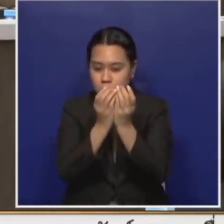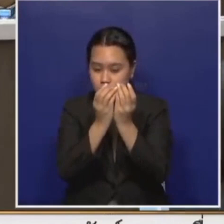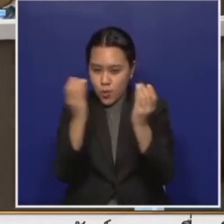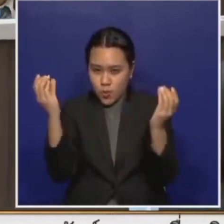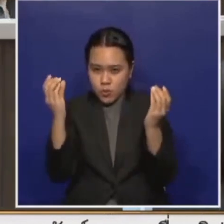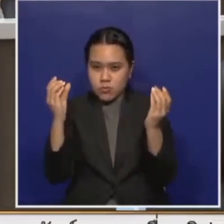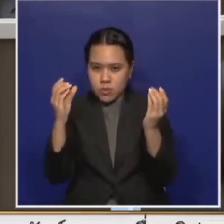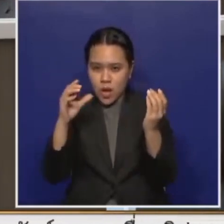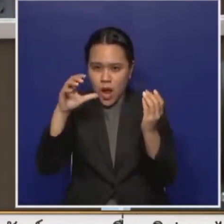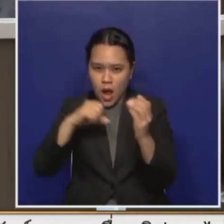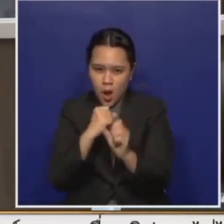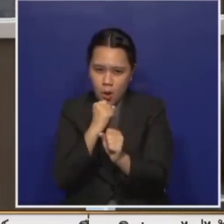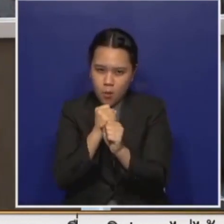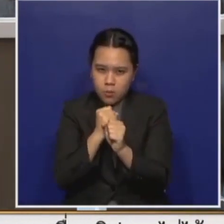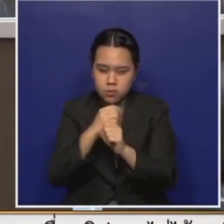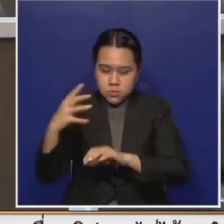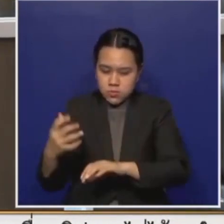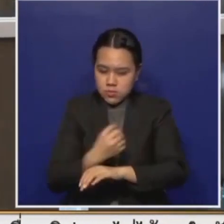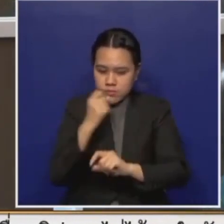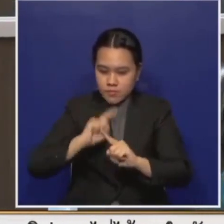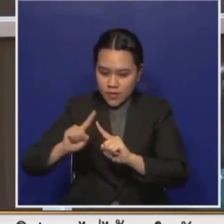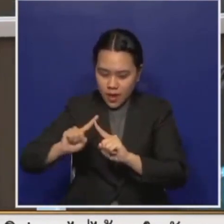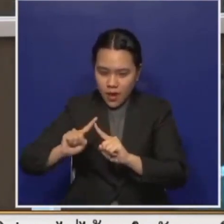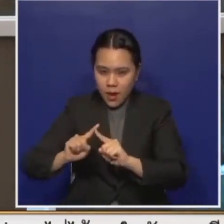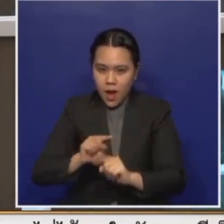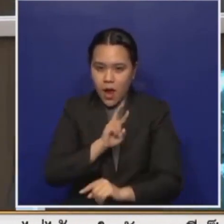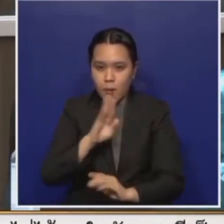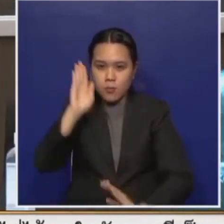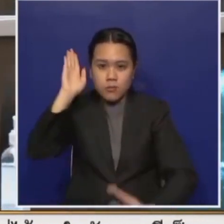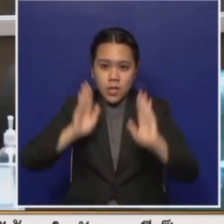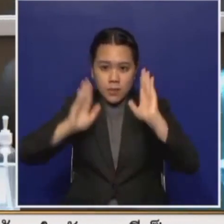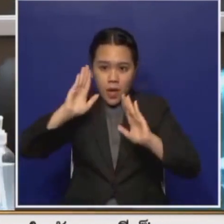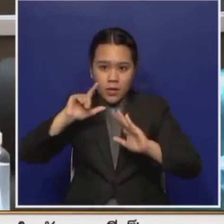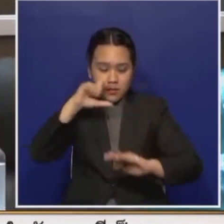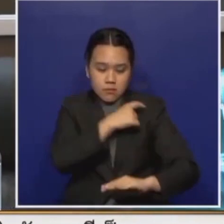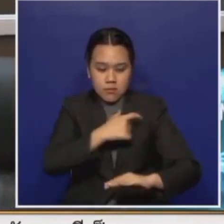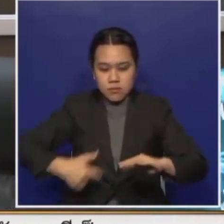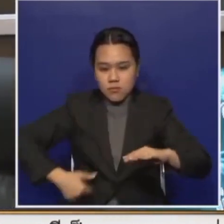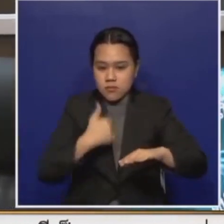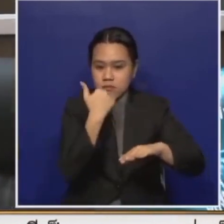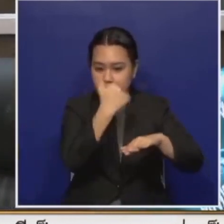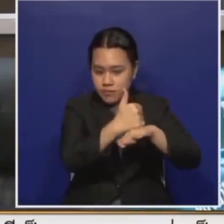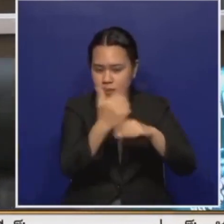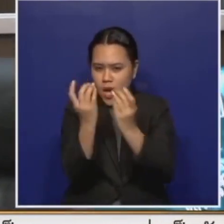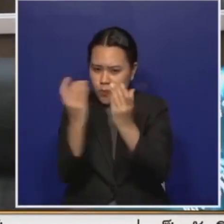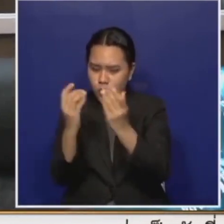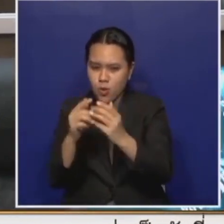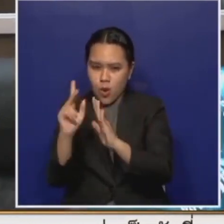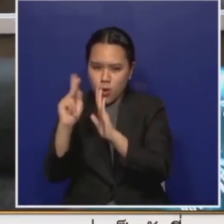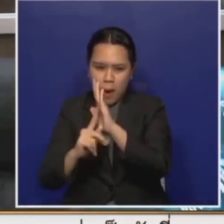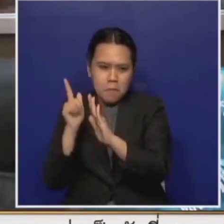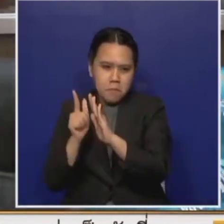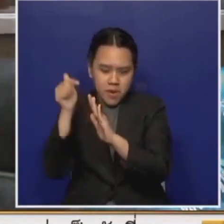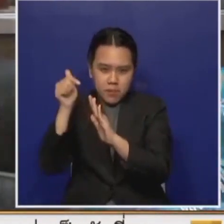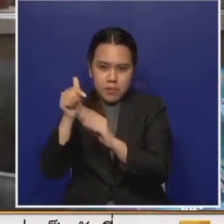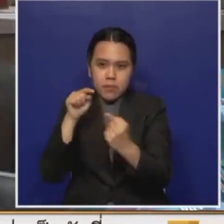ื่องมือการปริครองั่บ SAS einfachตายอมีพระหมาคาศัตเป็ประมุกรัทธรรนวเปก gerneปกคล